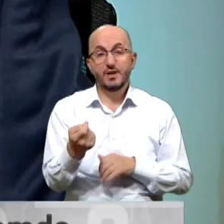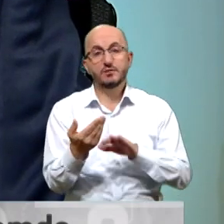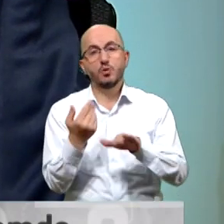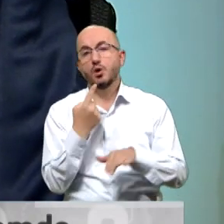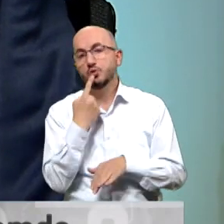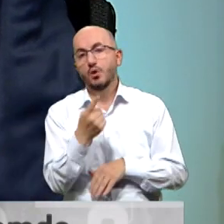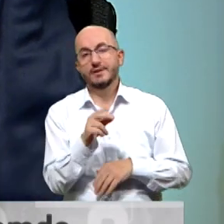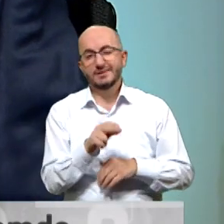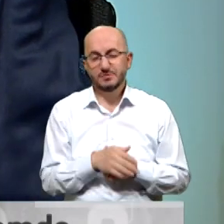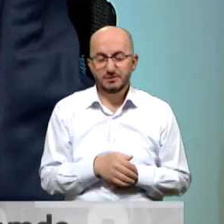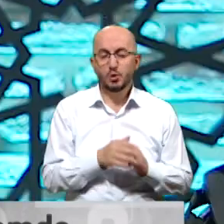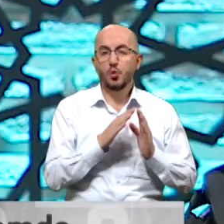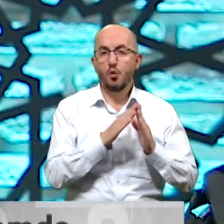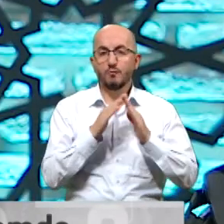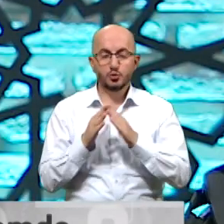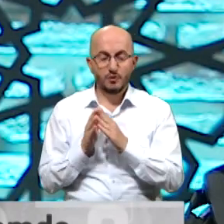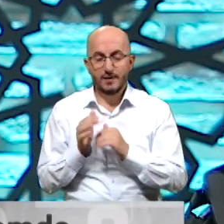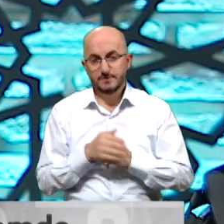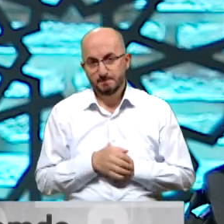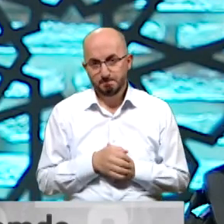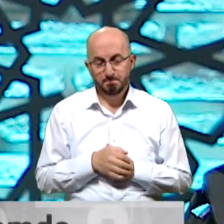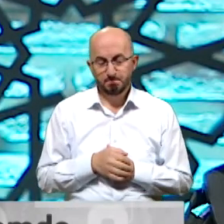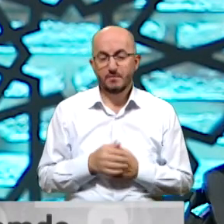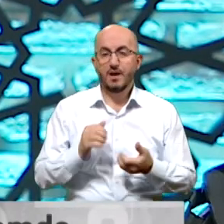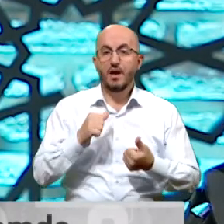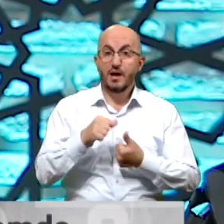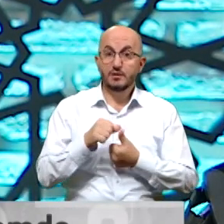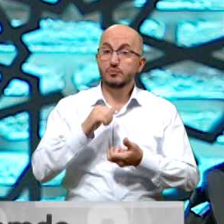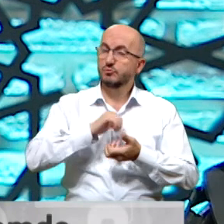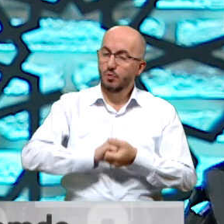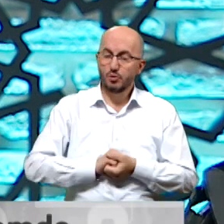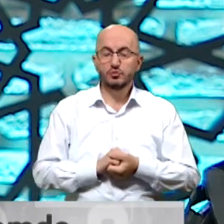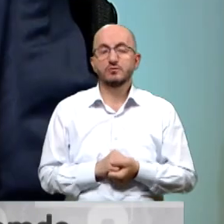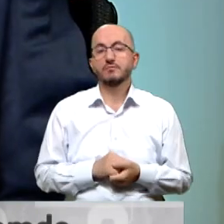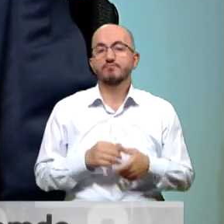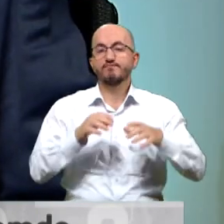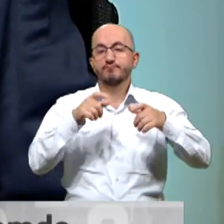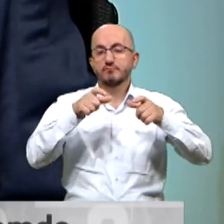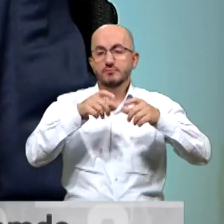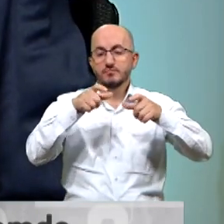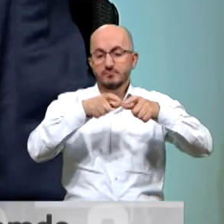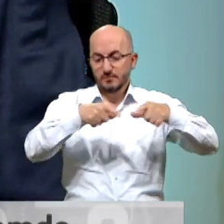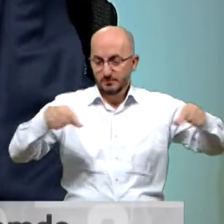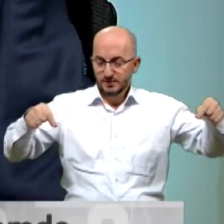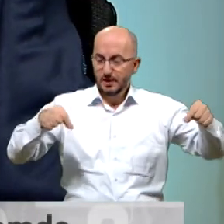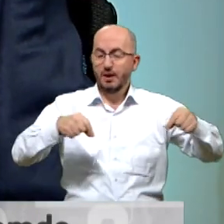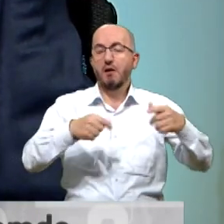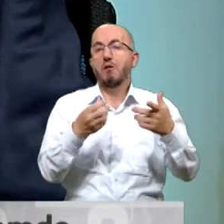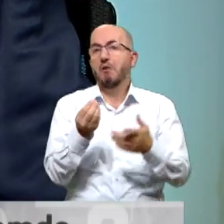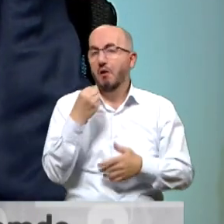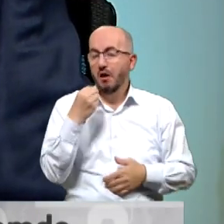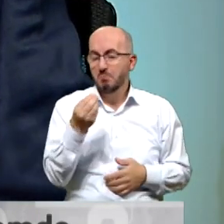gibi işte komşular, eş dost, pide dedi kardeşimiz olabilir veya